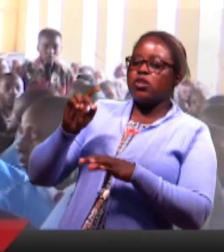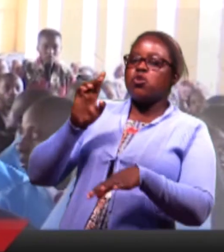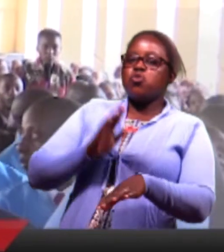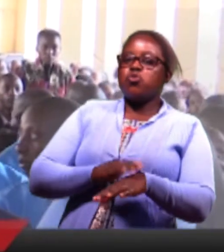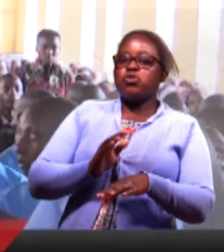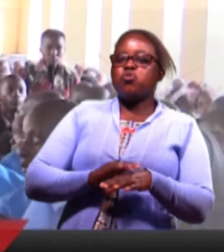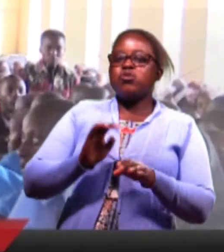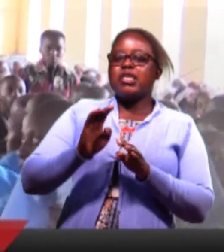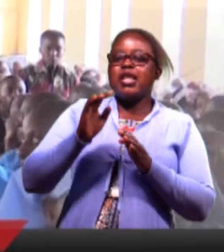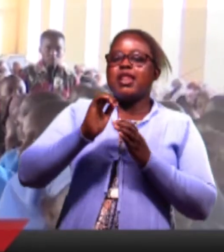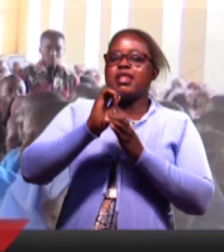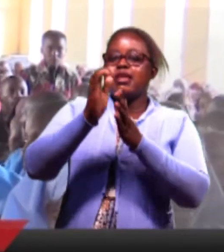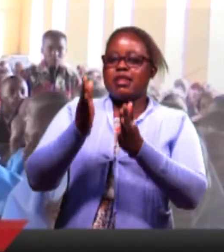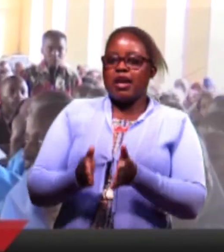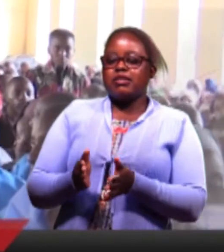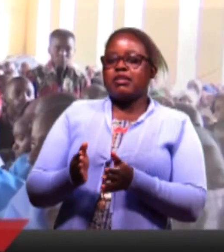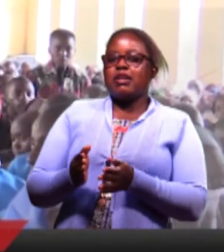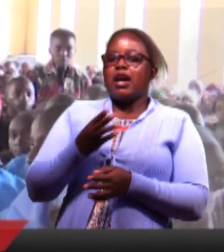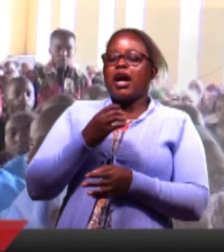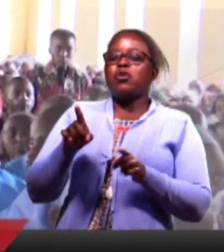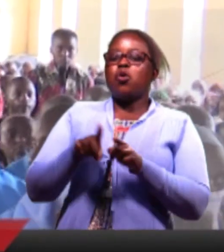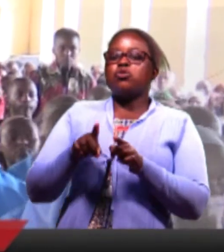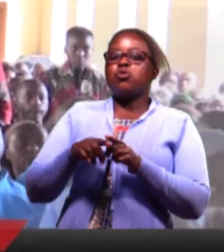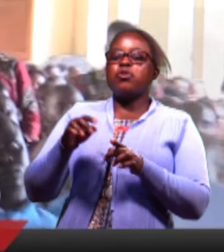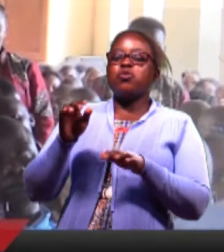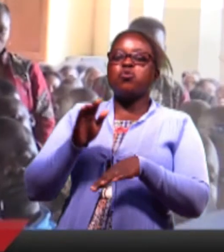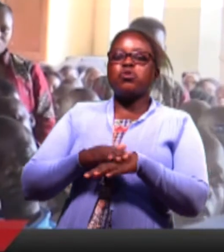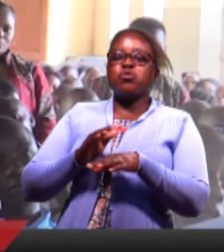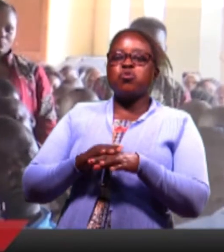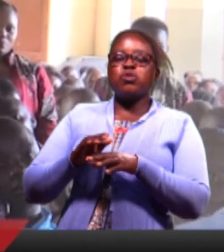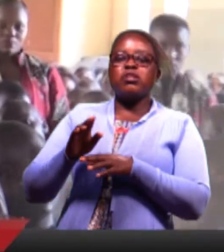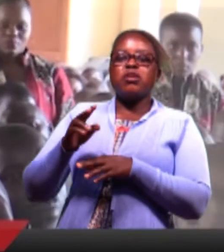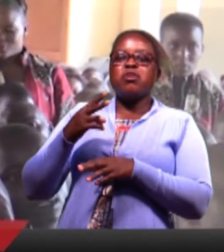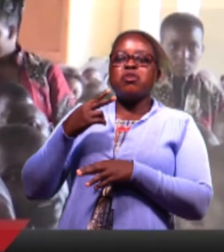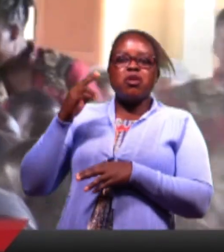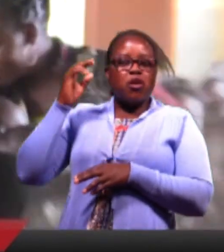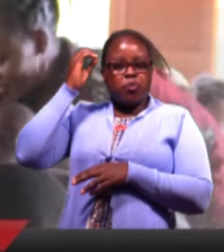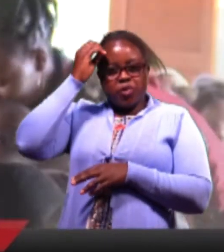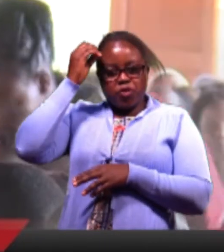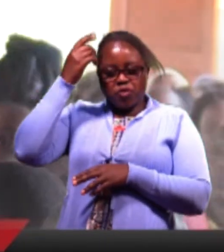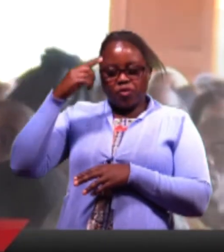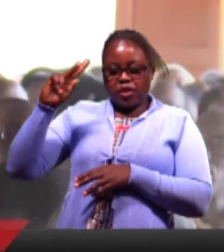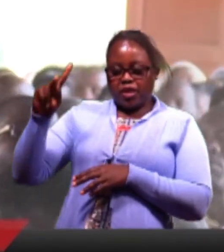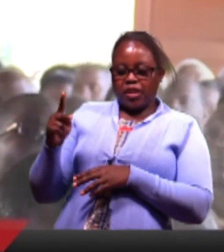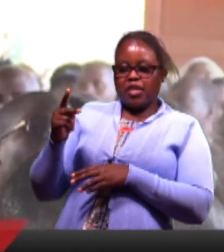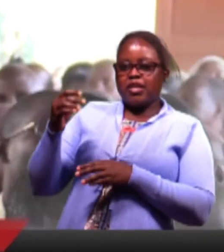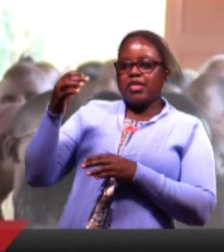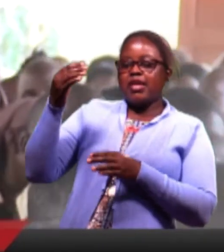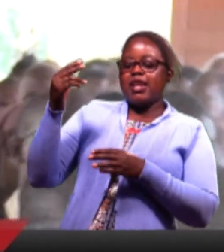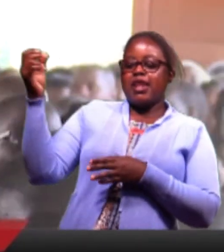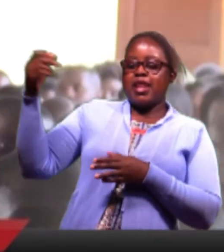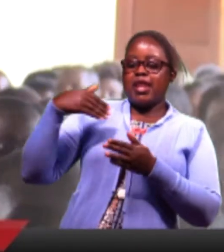kura kuchangua viongozi walio na maadili mema na nia njema kwa maendeleo na ustawi wa taifa katika uchaguzi